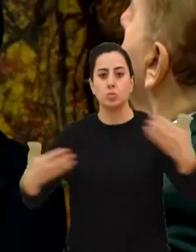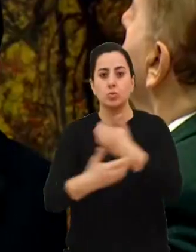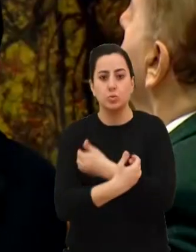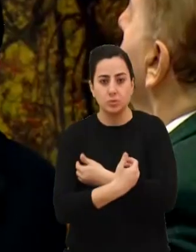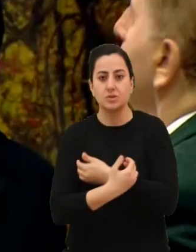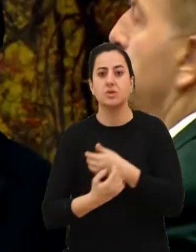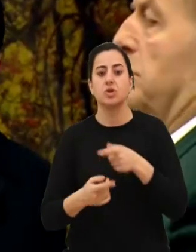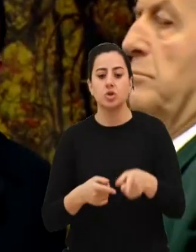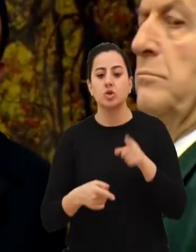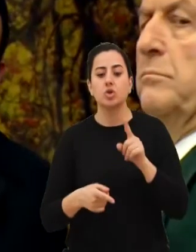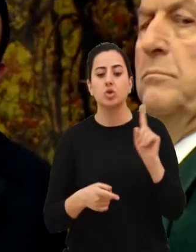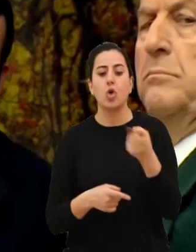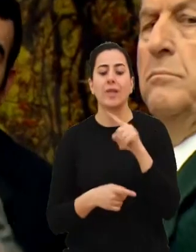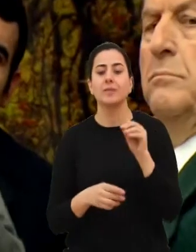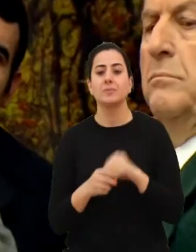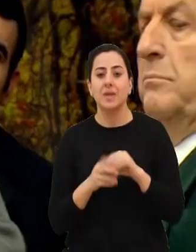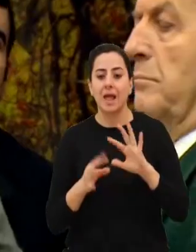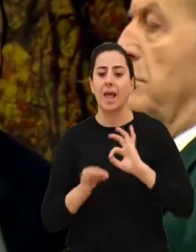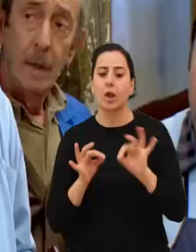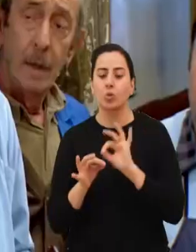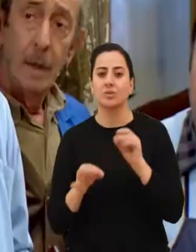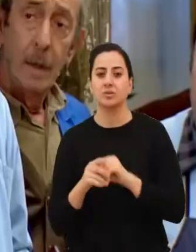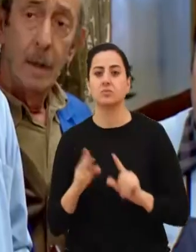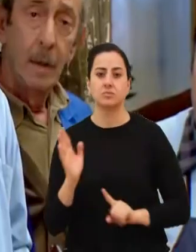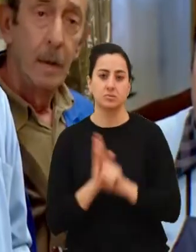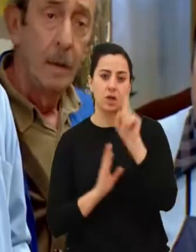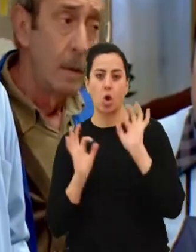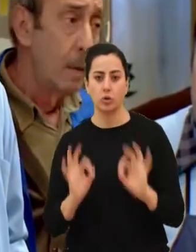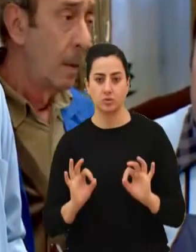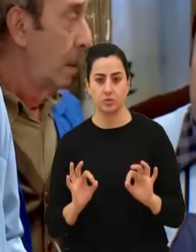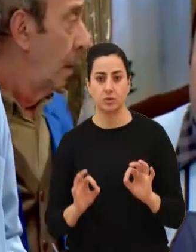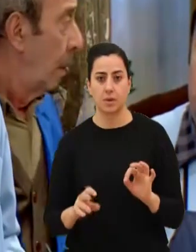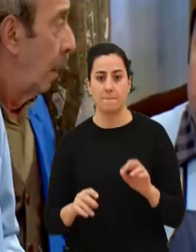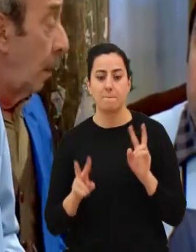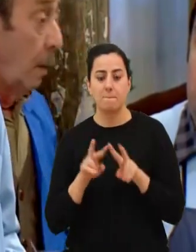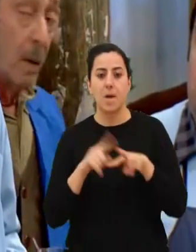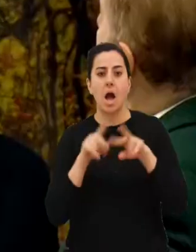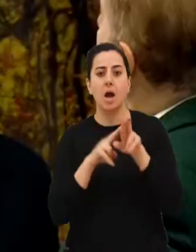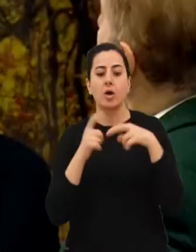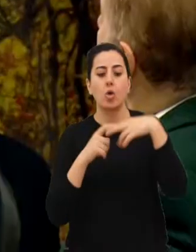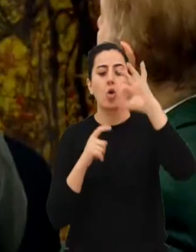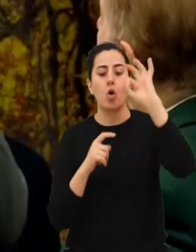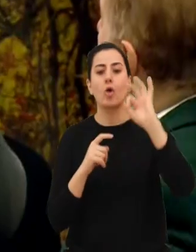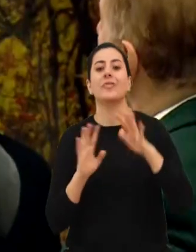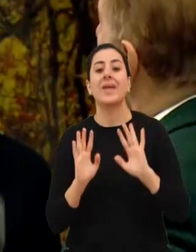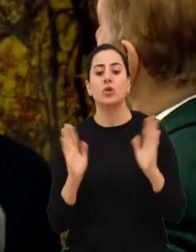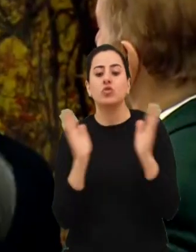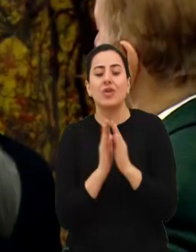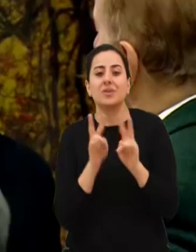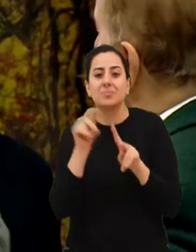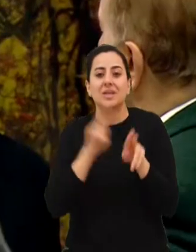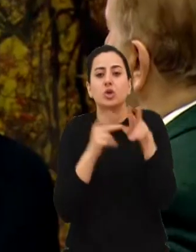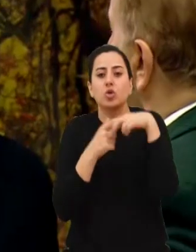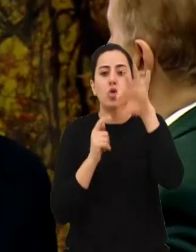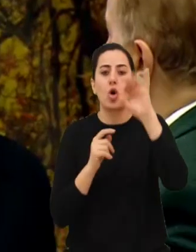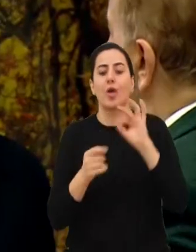politikamız sadece yönetim alanında değil, ekonomi alanında da kendini gösterecektir. Makro ekonomiler değil, mikro ekonomiler de